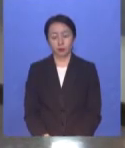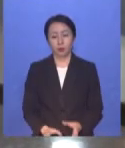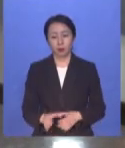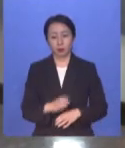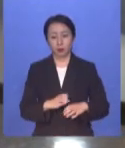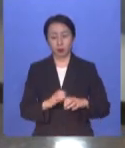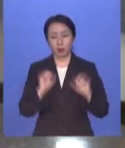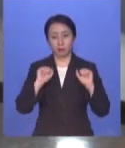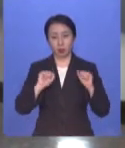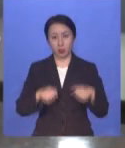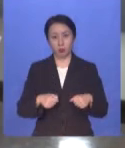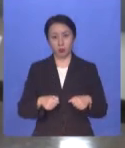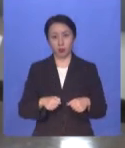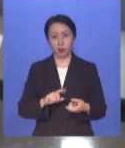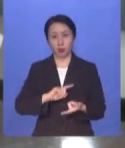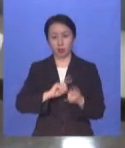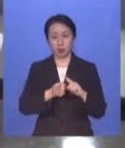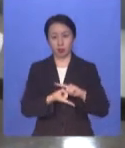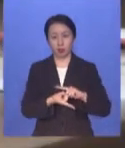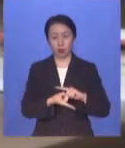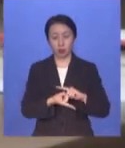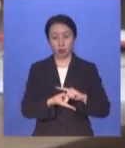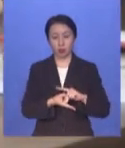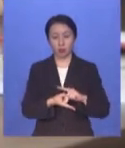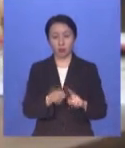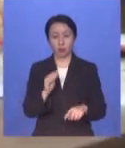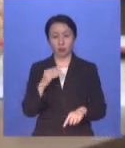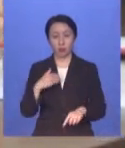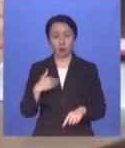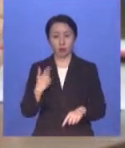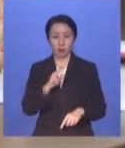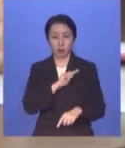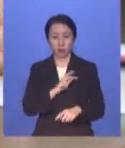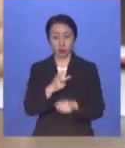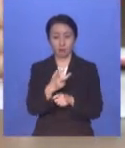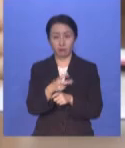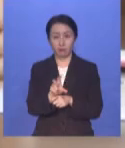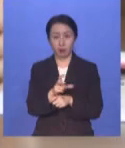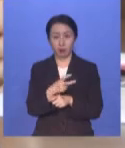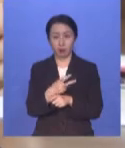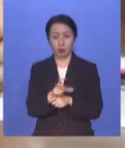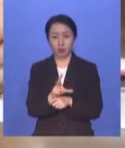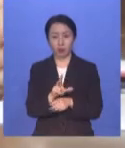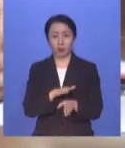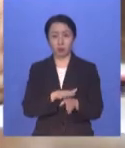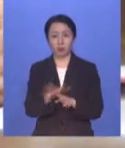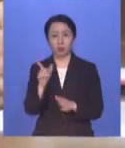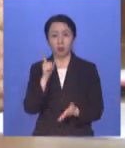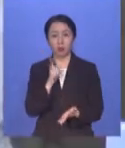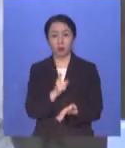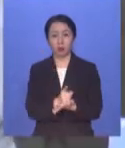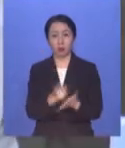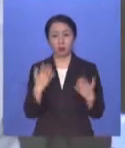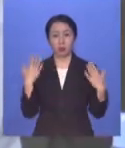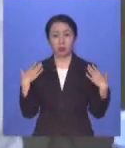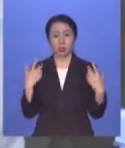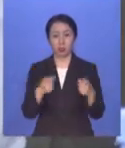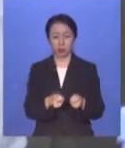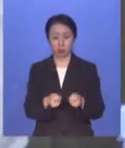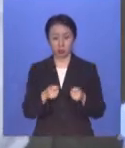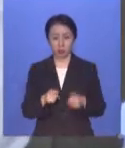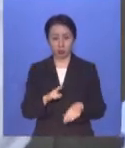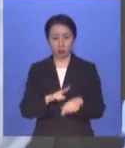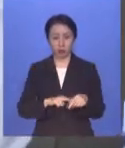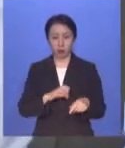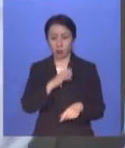Функционал, возможности, исправность и коэффициент полезного действия камер видеонаблюдения, исполняющий обязанности начальника департамента